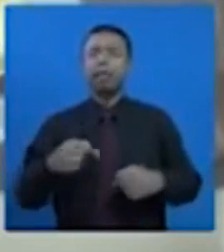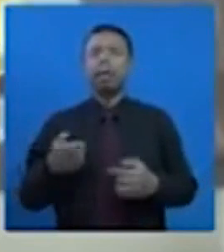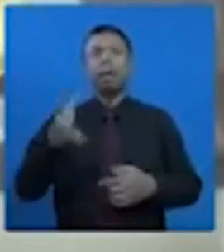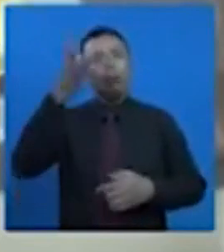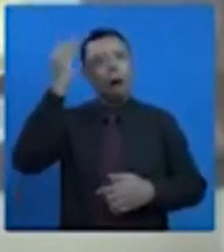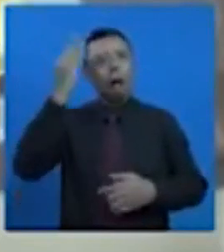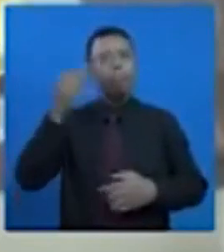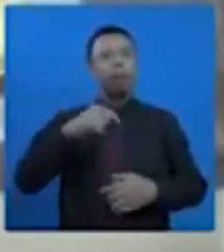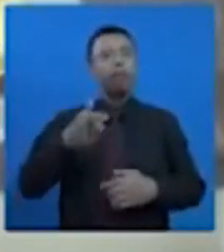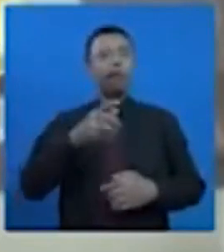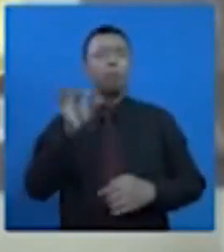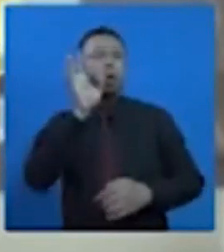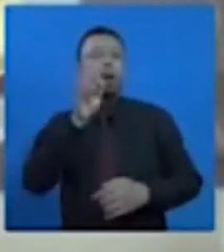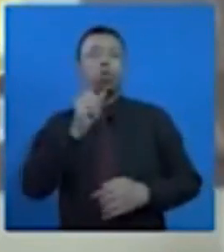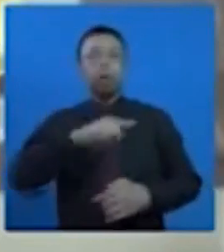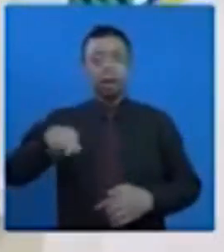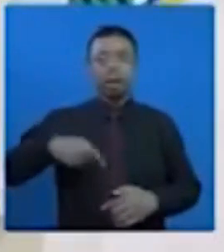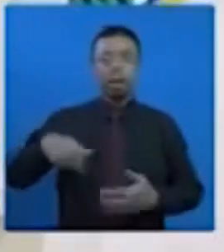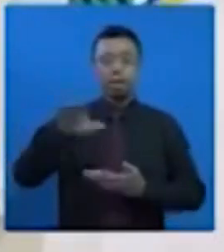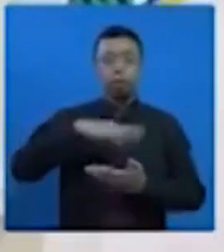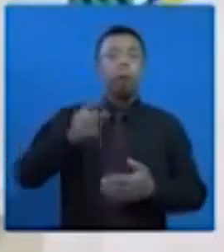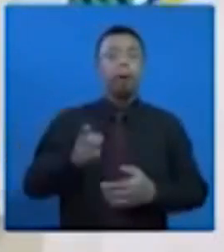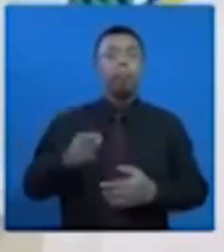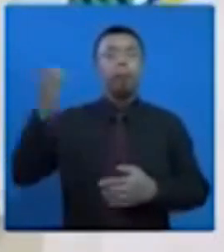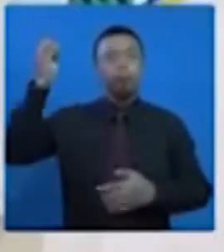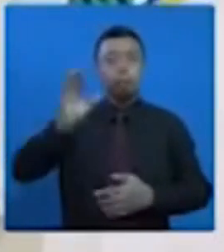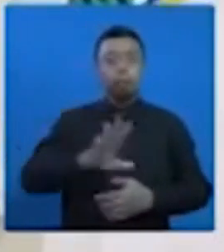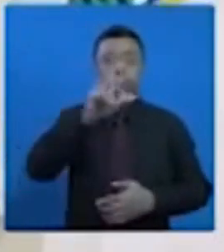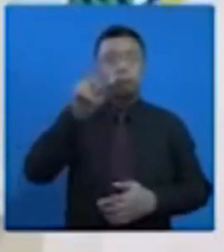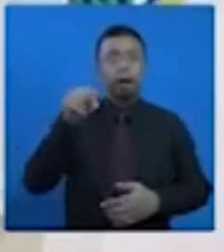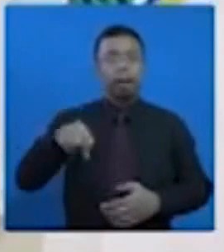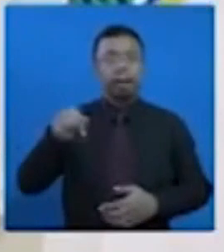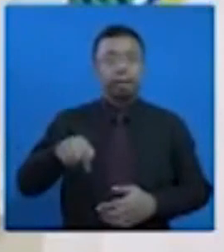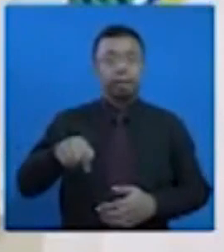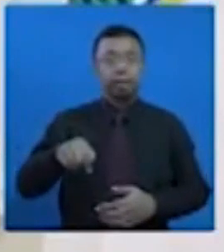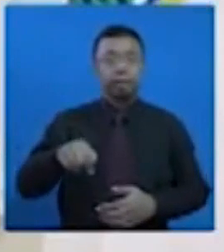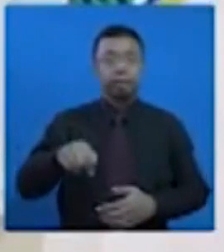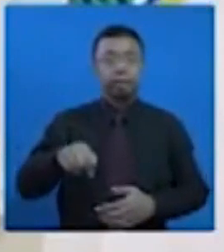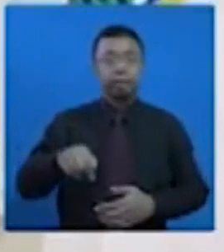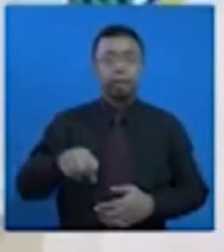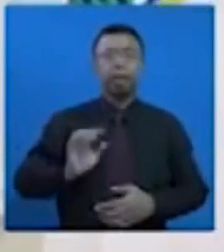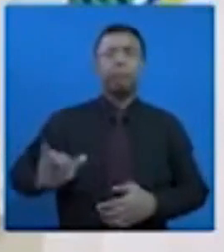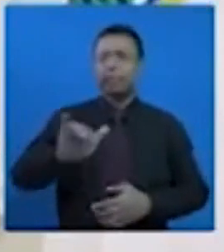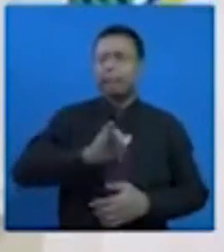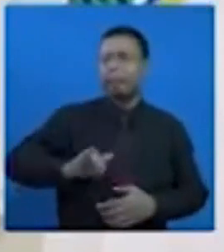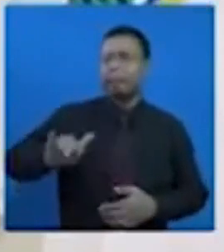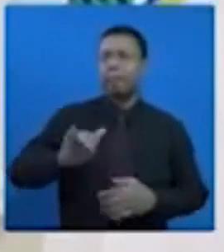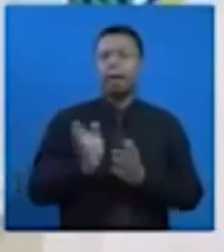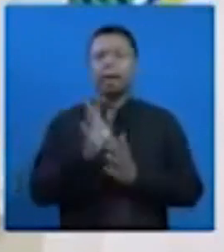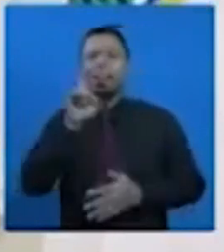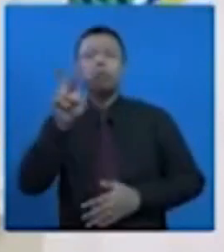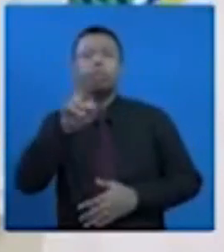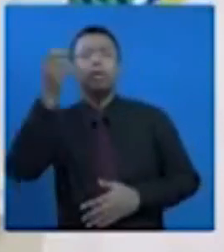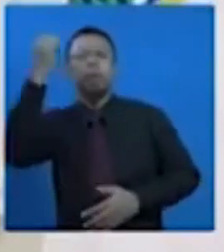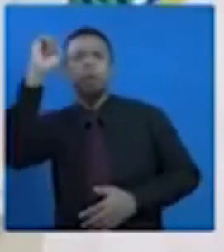pengalaman yang akan unik bagi kita semua karena Romadhon kali ini Hai bersamaan dengan